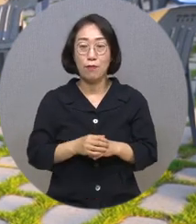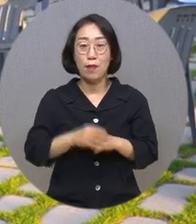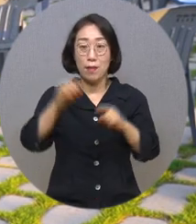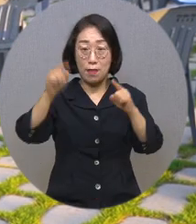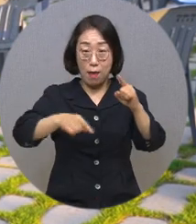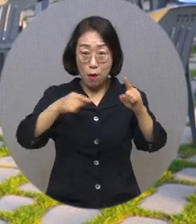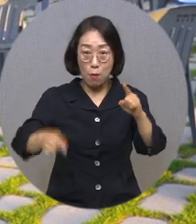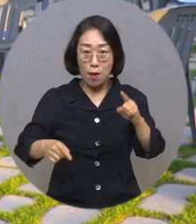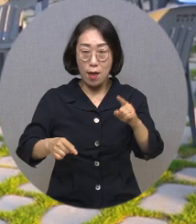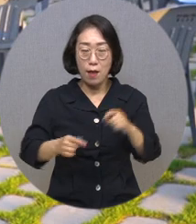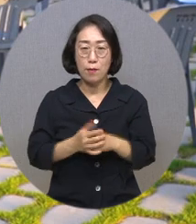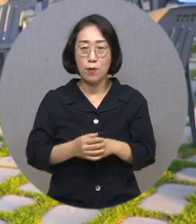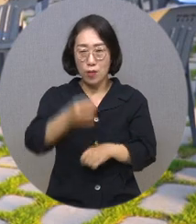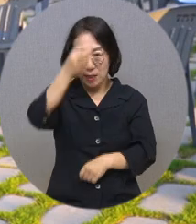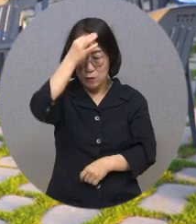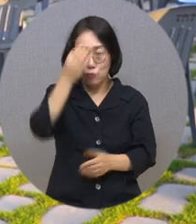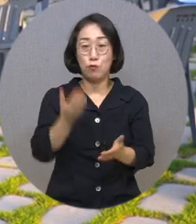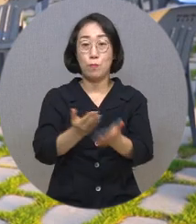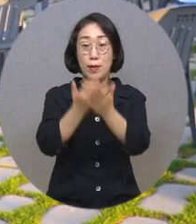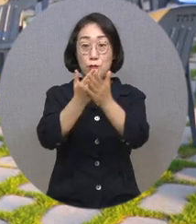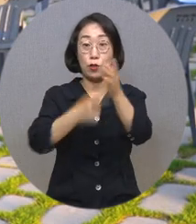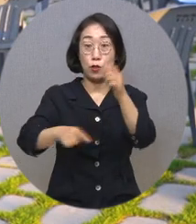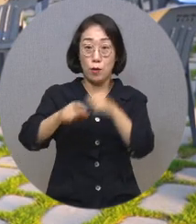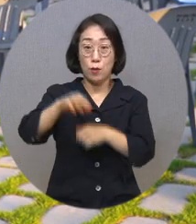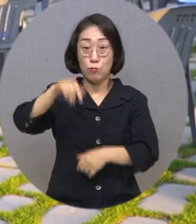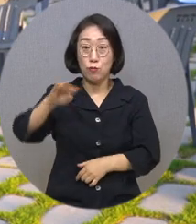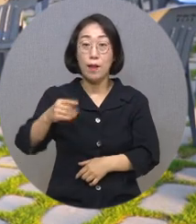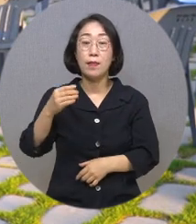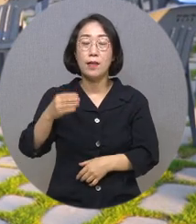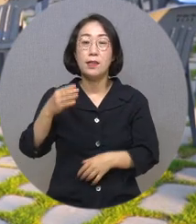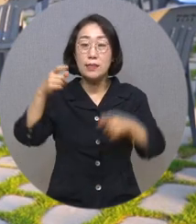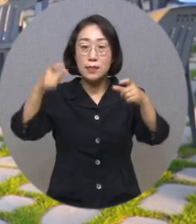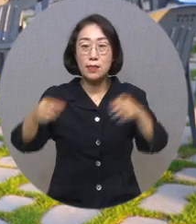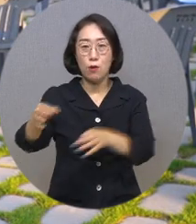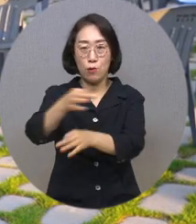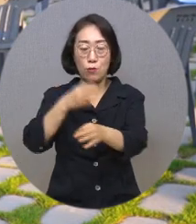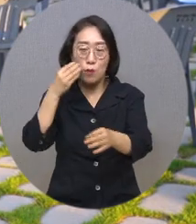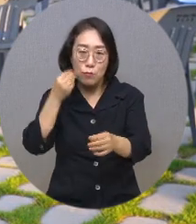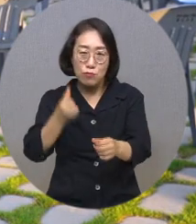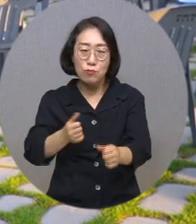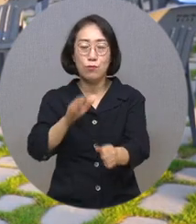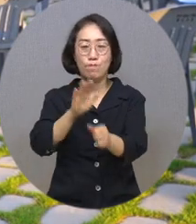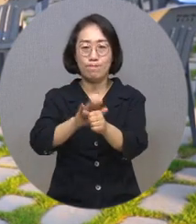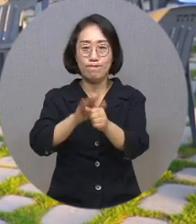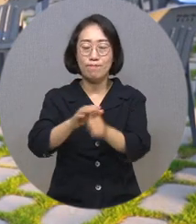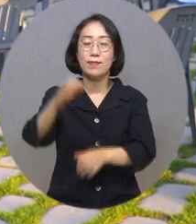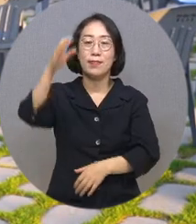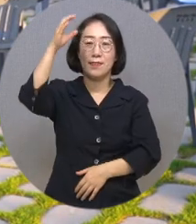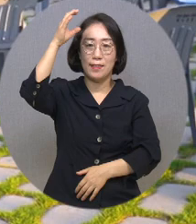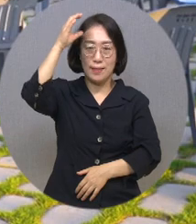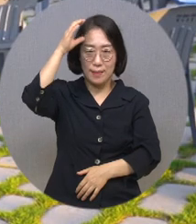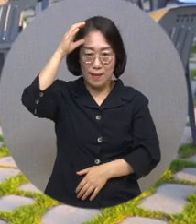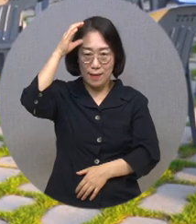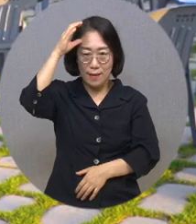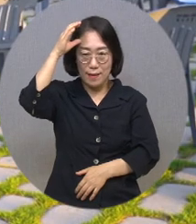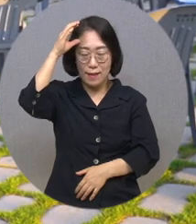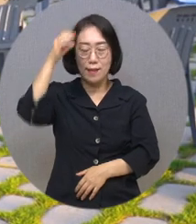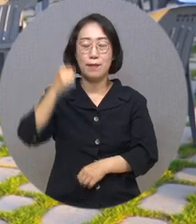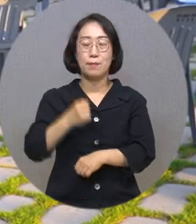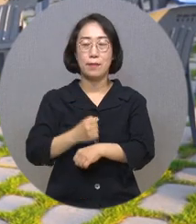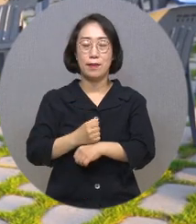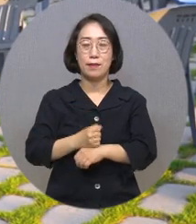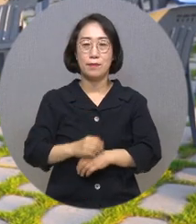요트인들의 경기력 향상에 기여하고 부안군의 지역경제 활성화에도 보탬이 될 것으로 기대하고 있습니다.